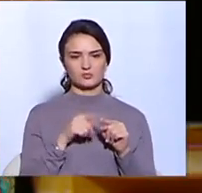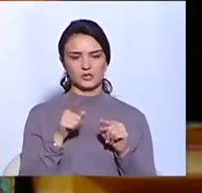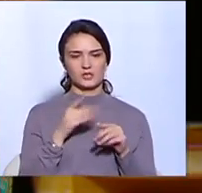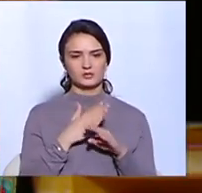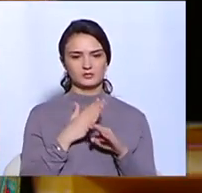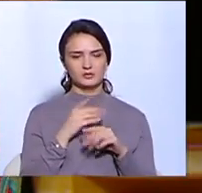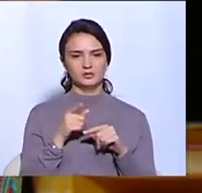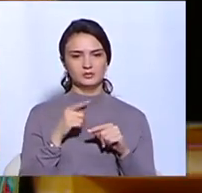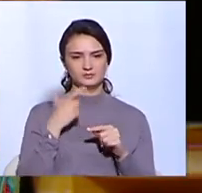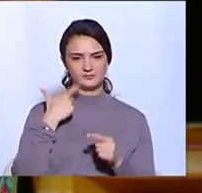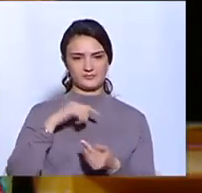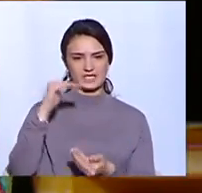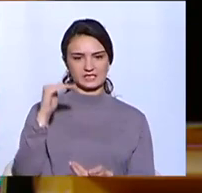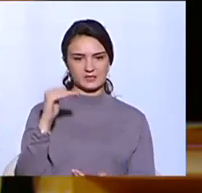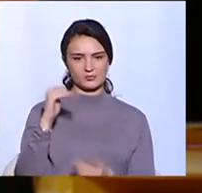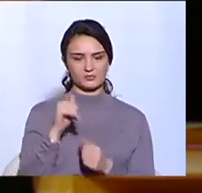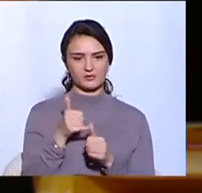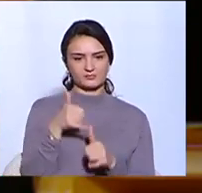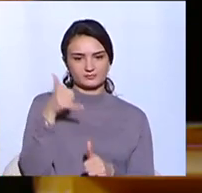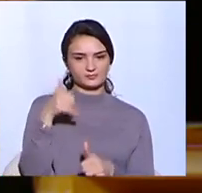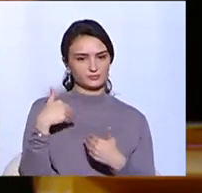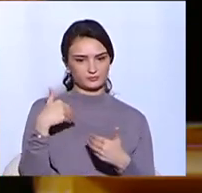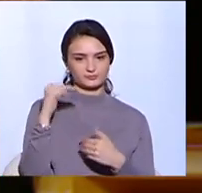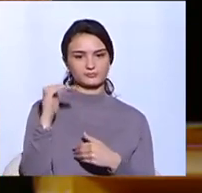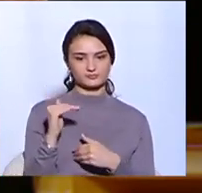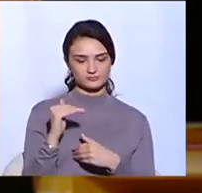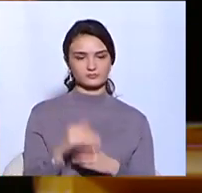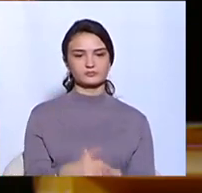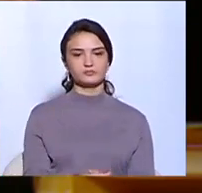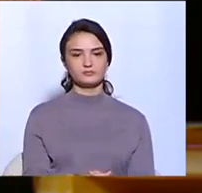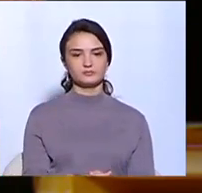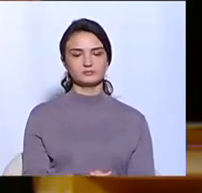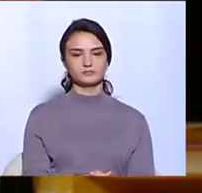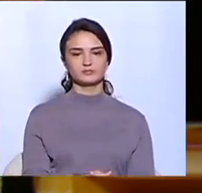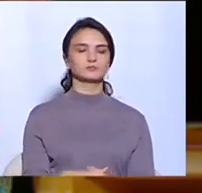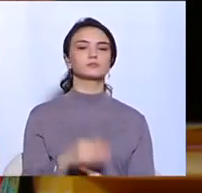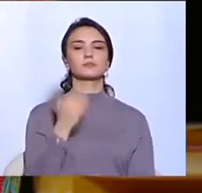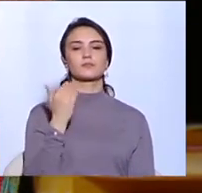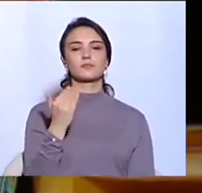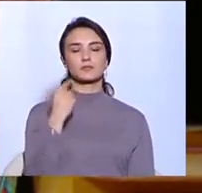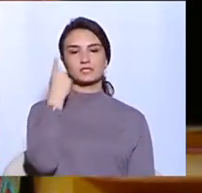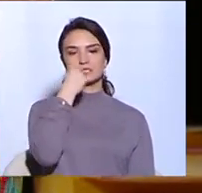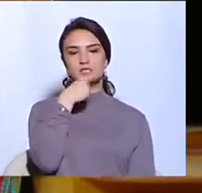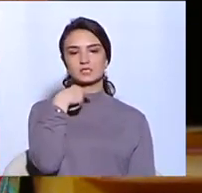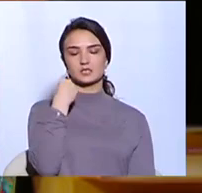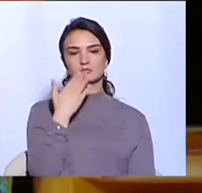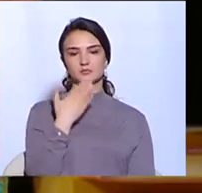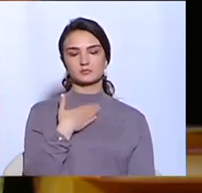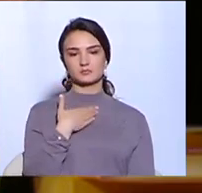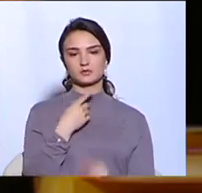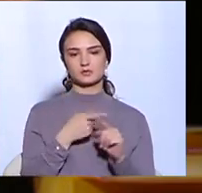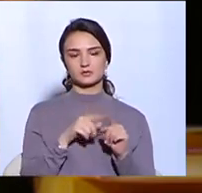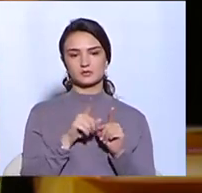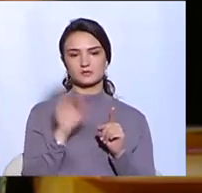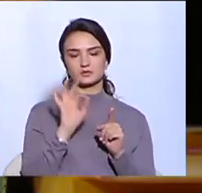აქვთ ტანდაბლობა, ანუ სიმაღლეში ჩამორჩენა ზრდაში და დამახასიათებელი სახის ნაკვთები და ძალიან ხშირი არის